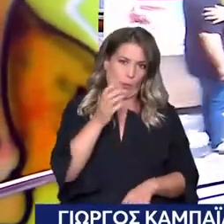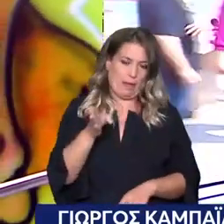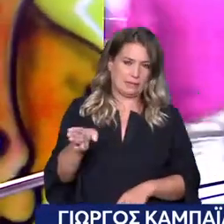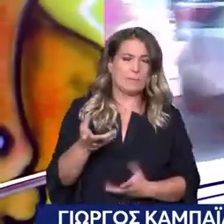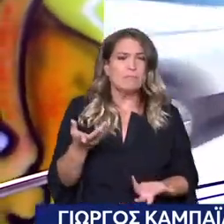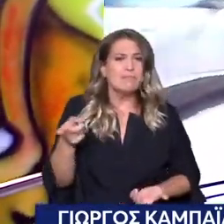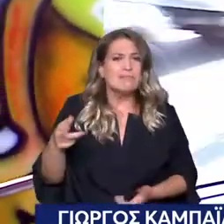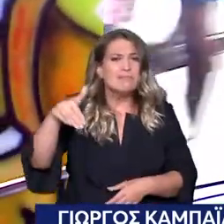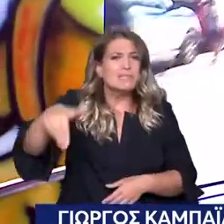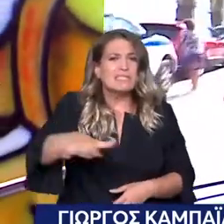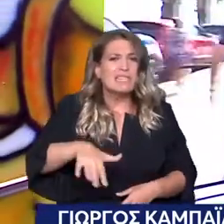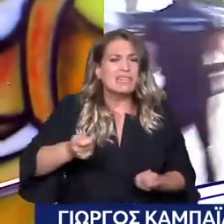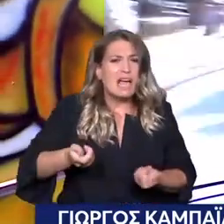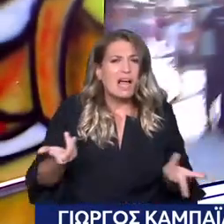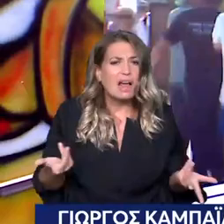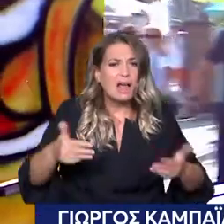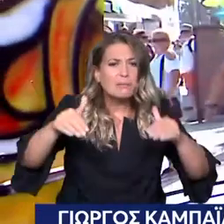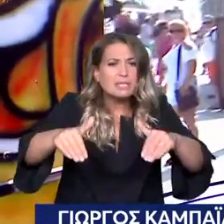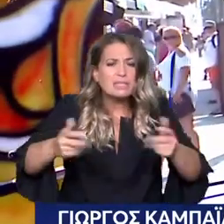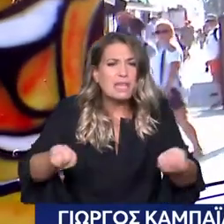έκανε λοιπόν, κύριε Γιώργο, αυτός ο άνθρωπος? Και εδώ φυσικά.